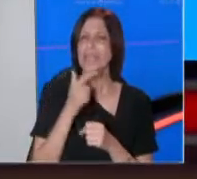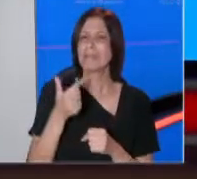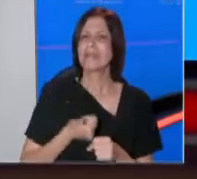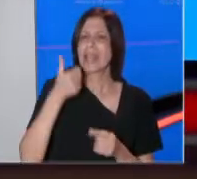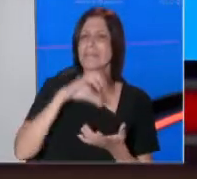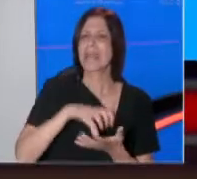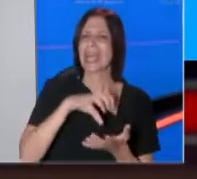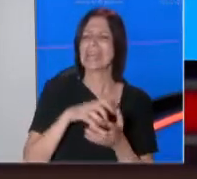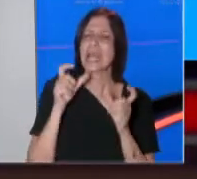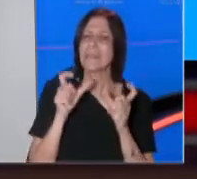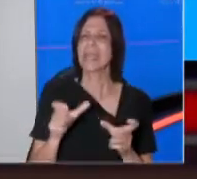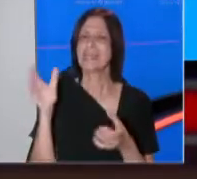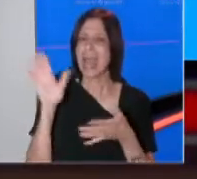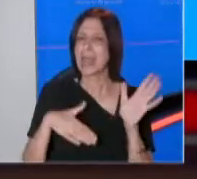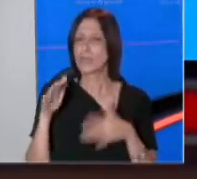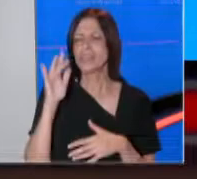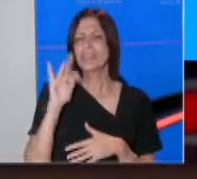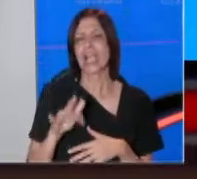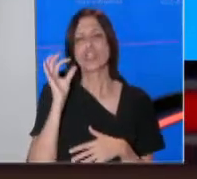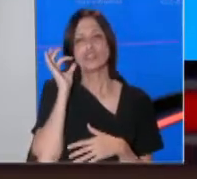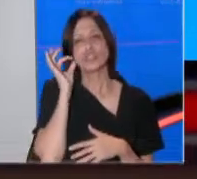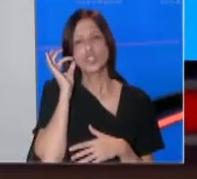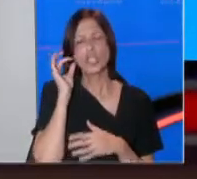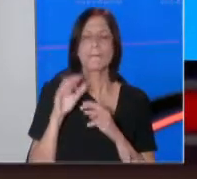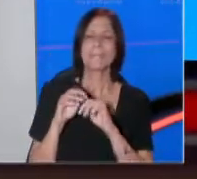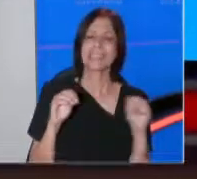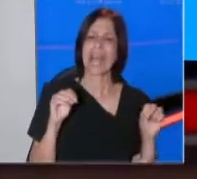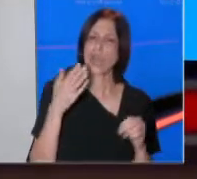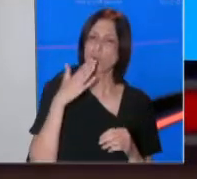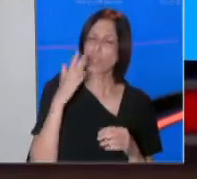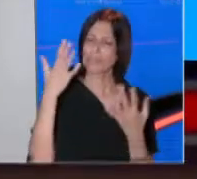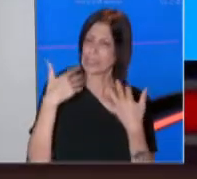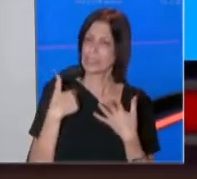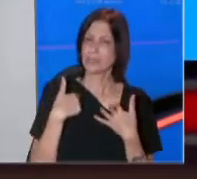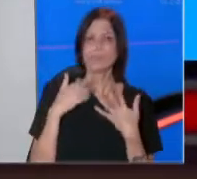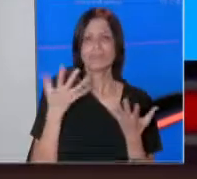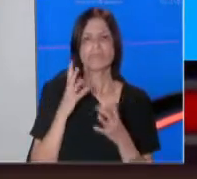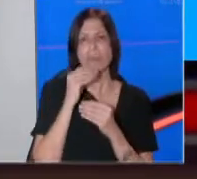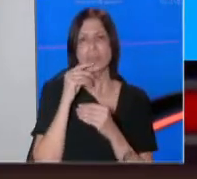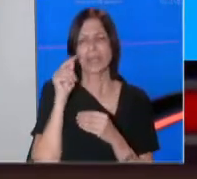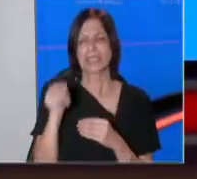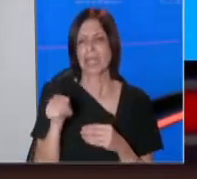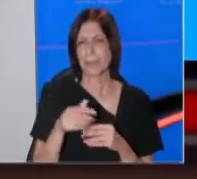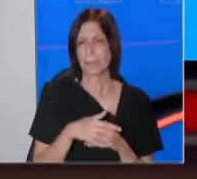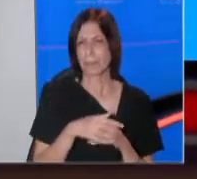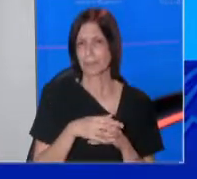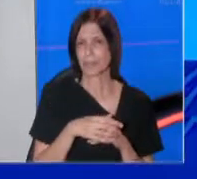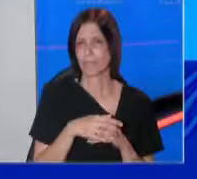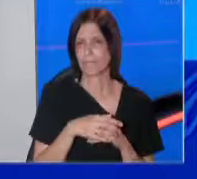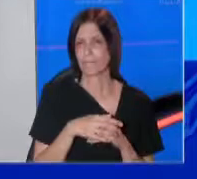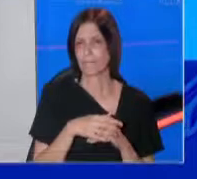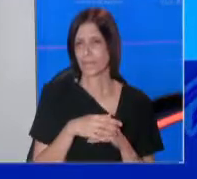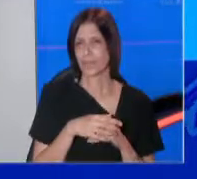מנהלת מרכז למניעת אלימות נגד נשים במזרח ירושלים. ספרי לנו במה מדובר אצלכם. על המרכז או על